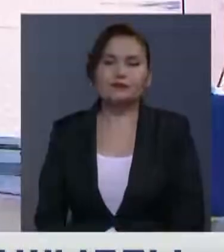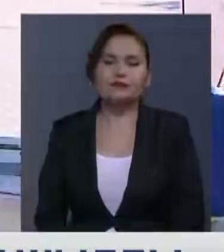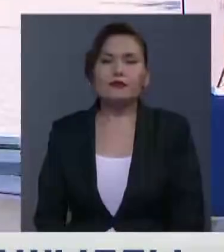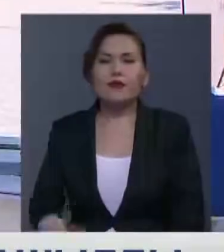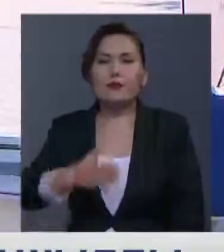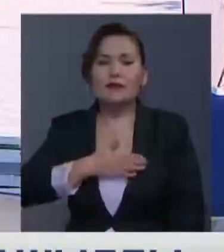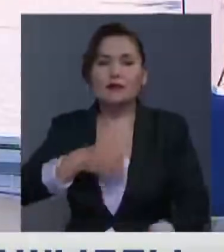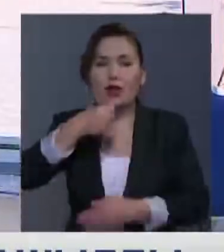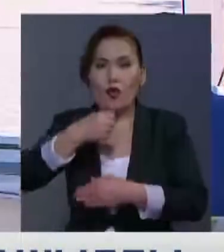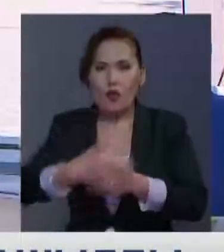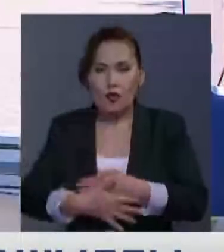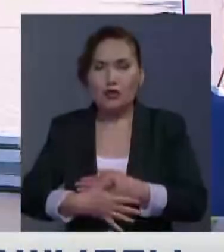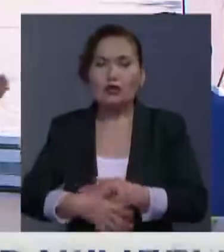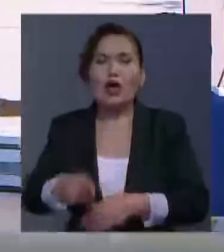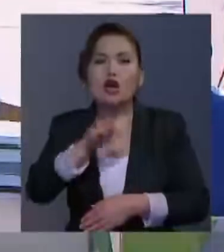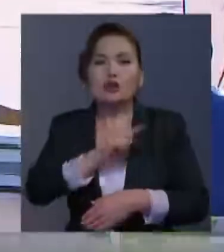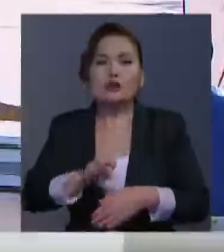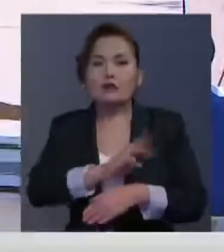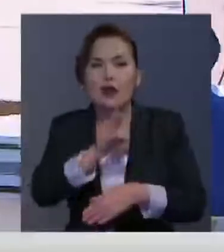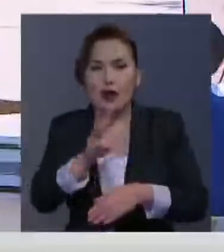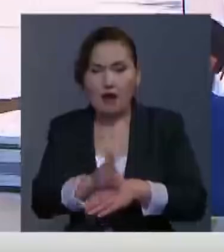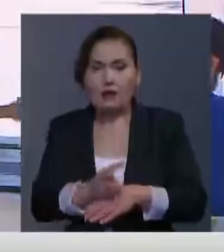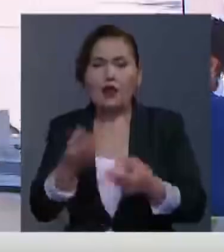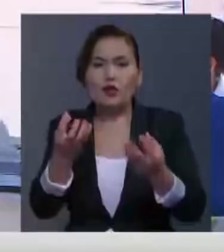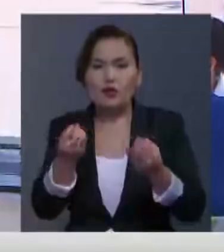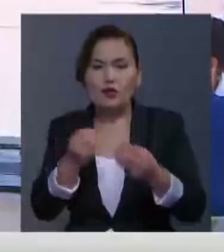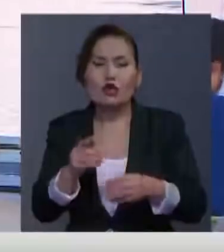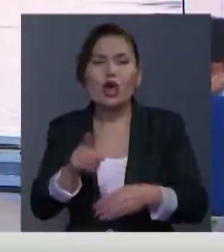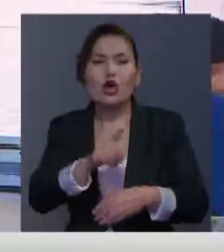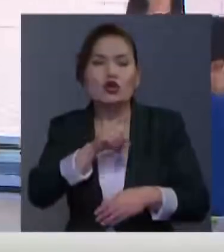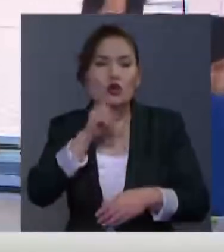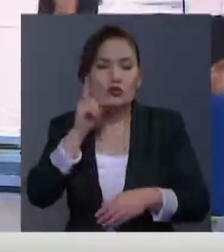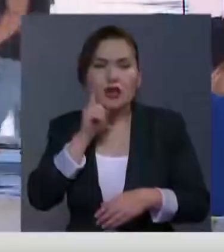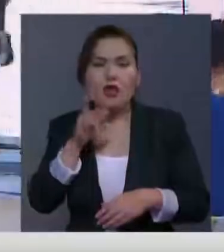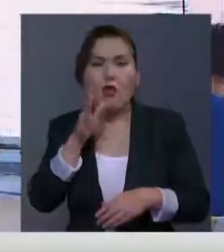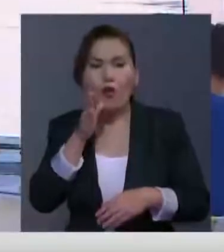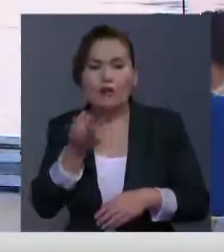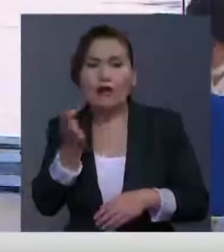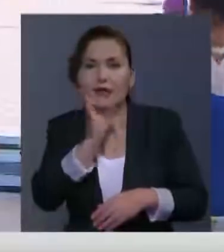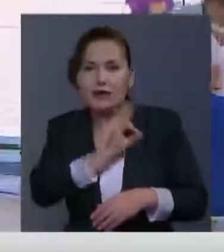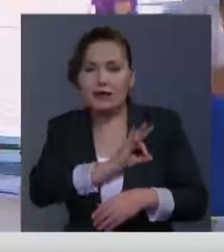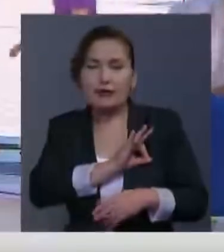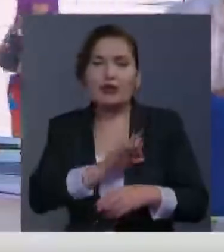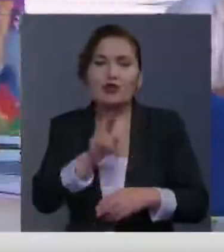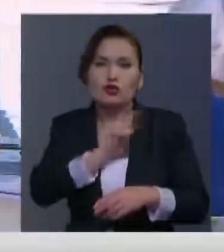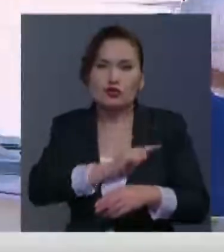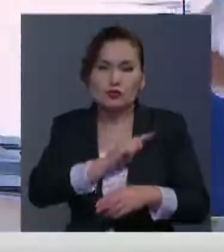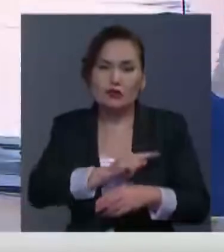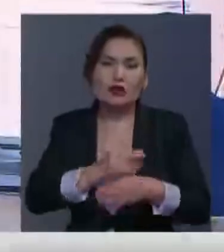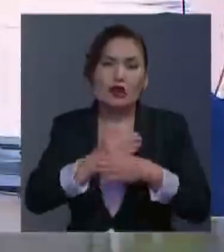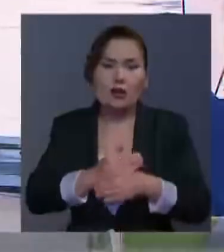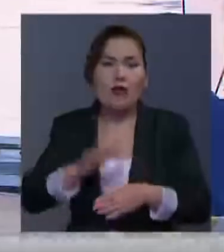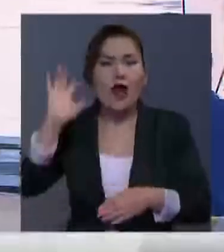Біздің орталықта тек қана жұмыспен қамту емес, сонымен қатар жастардың уақытын тиімді өткізумен де айналысамыз. Мысалға бізде бұл жерде